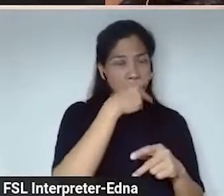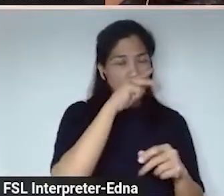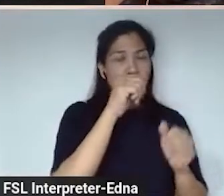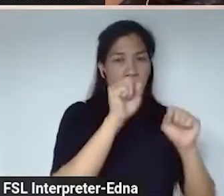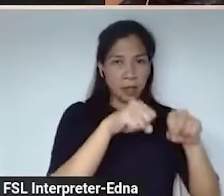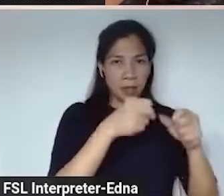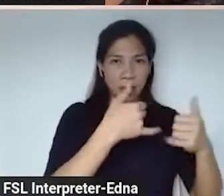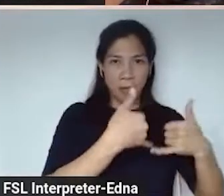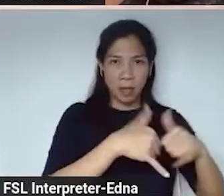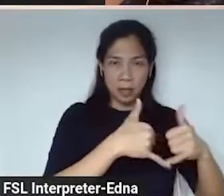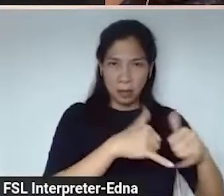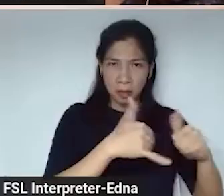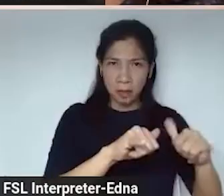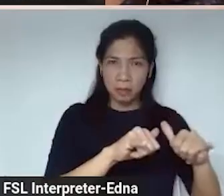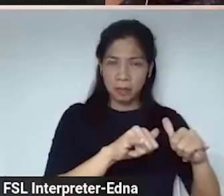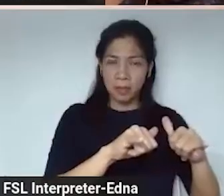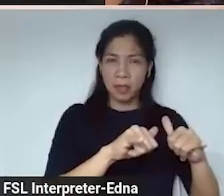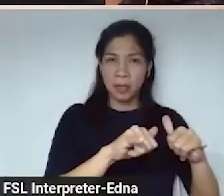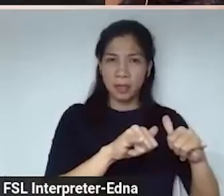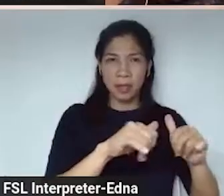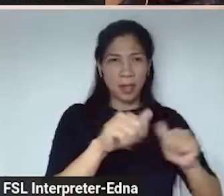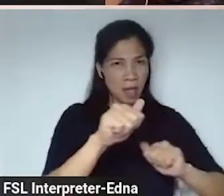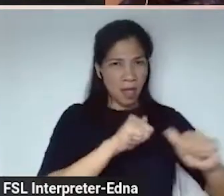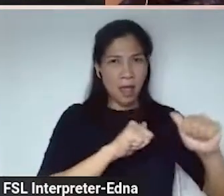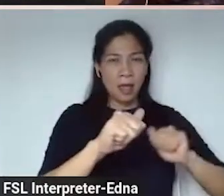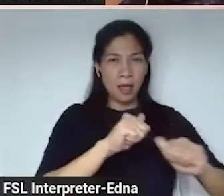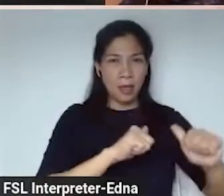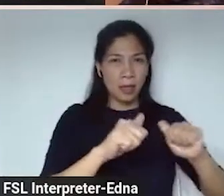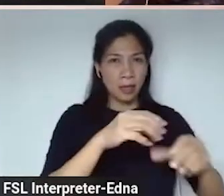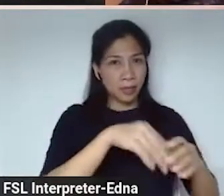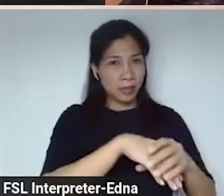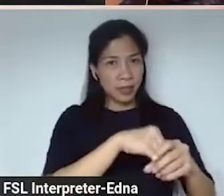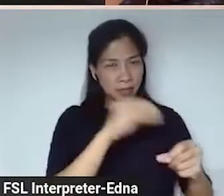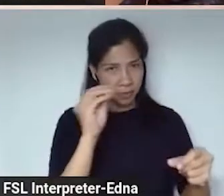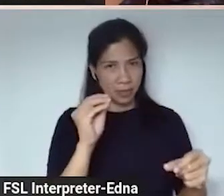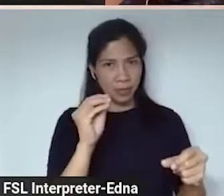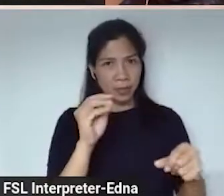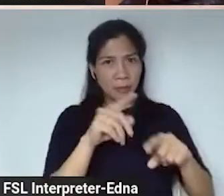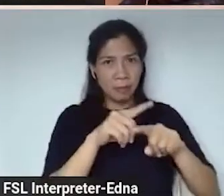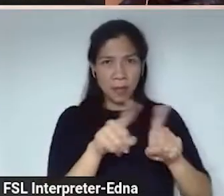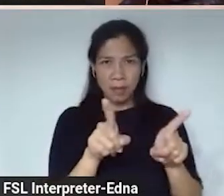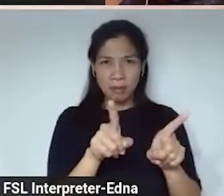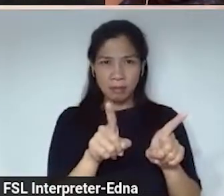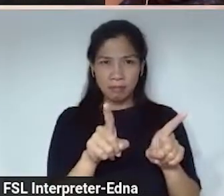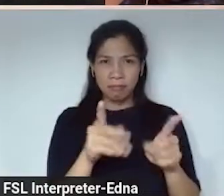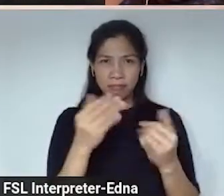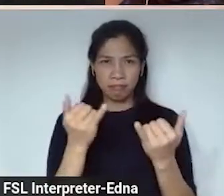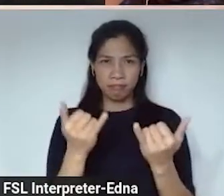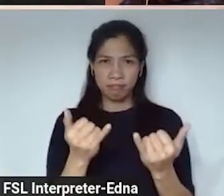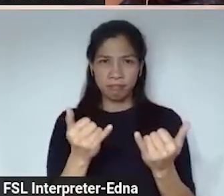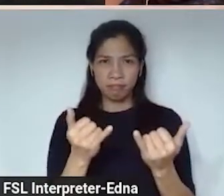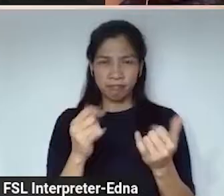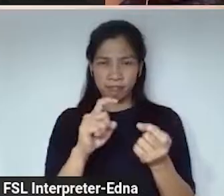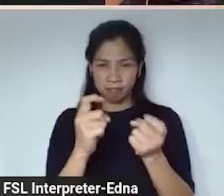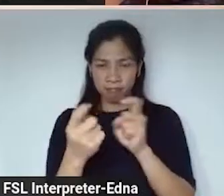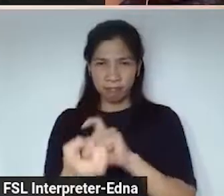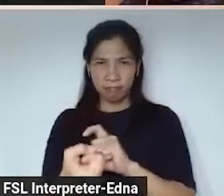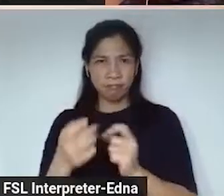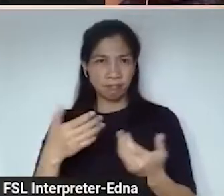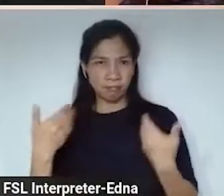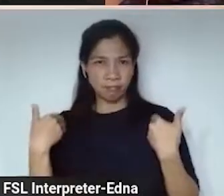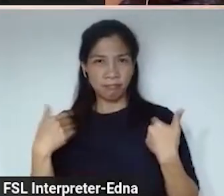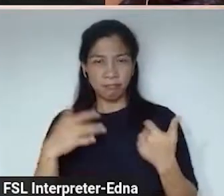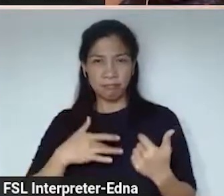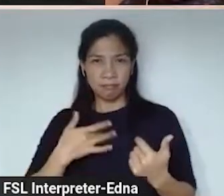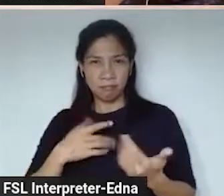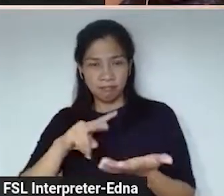klase ng paglalaro ng active sa labas ay nagagawa mo. Pero so, ngayong, syempre, naramdaman mo na natutumba